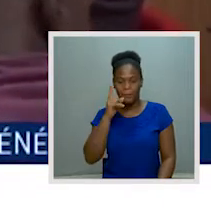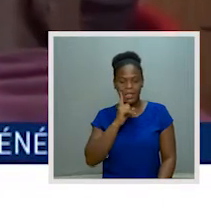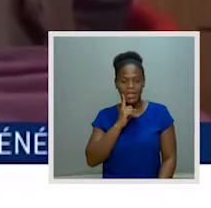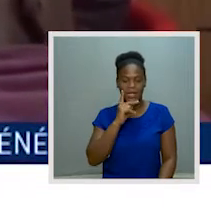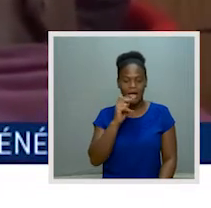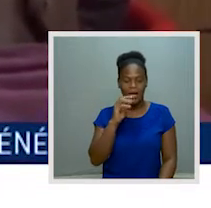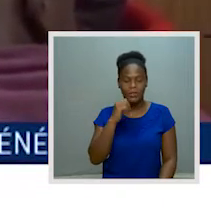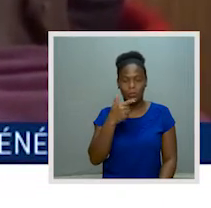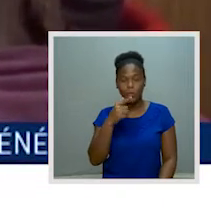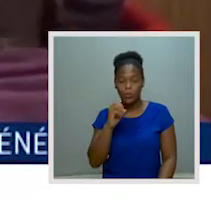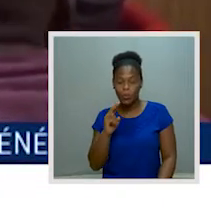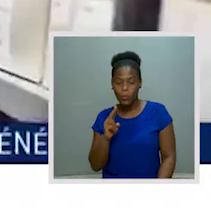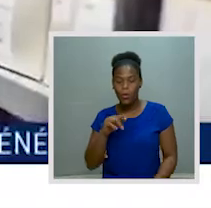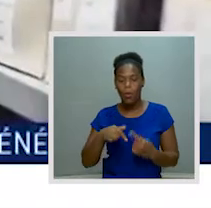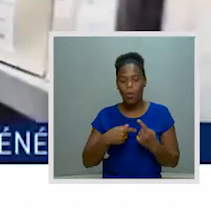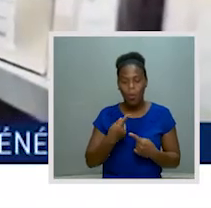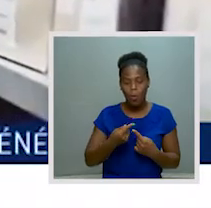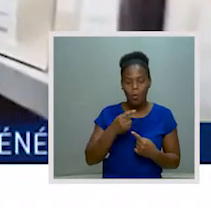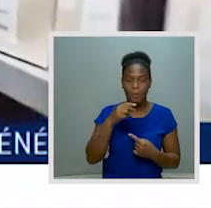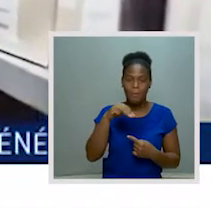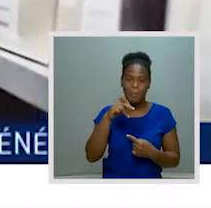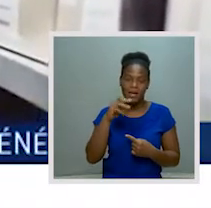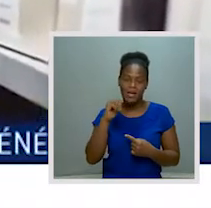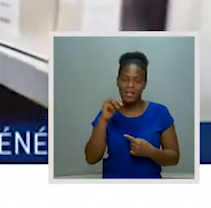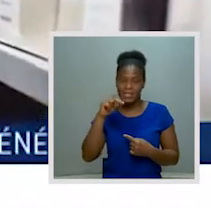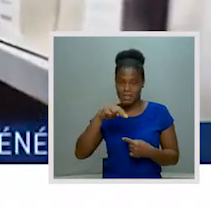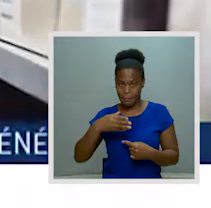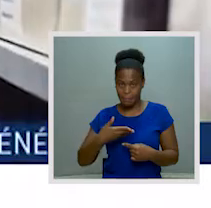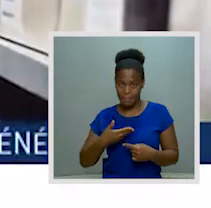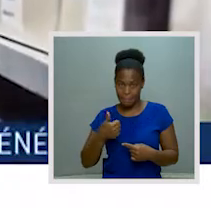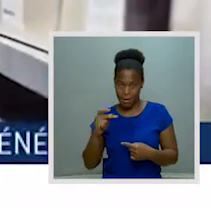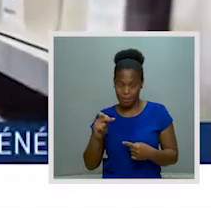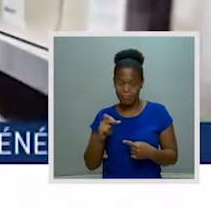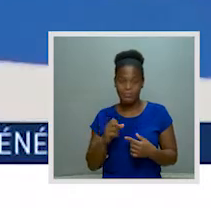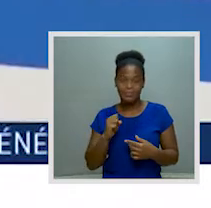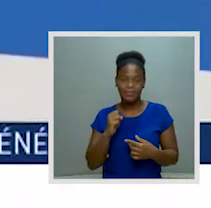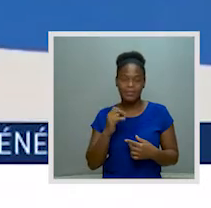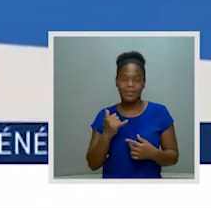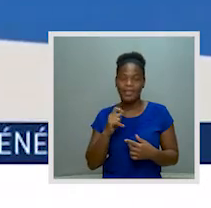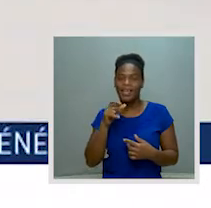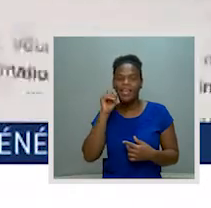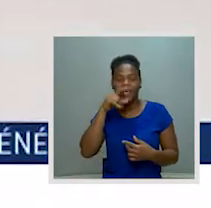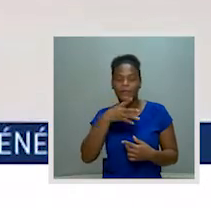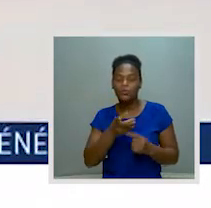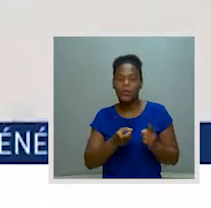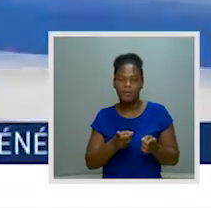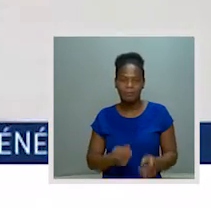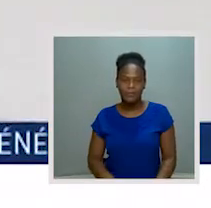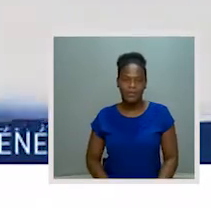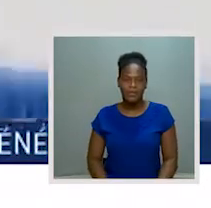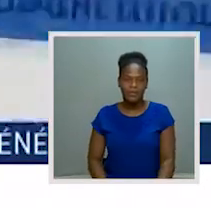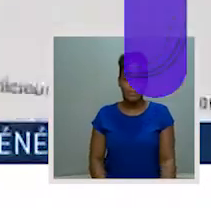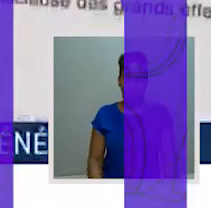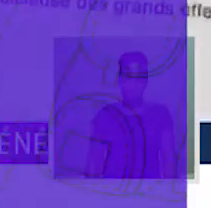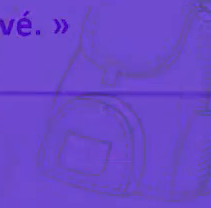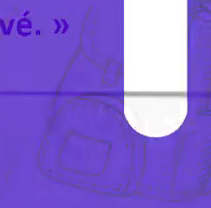un site internet Apprendre à la maison pour les parents, les étudiants et les enfants du pays. Ces ressources sont accessibles gratuitement en